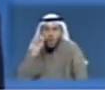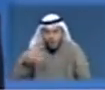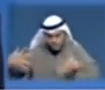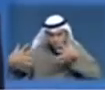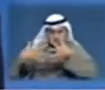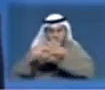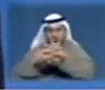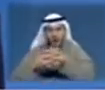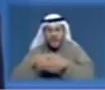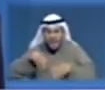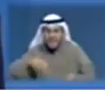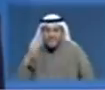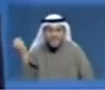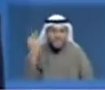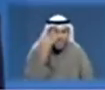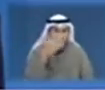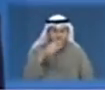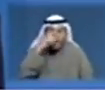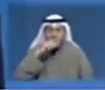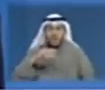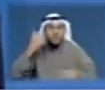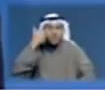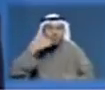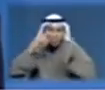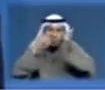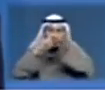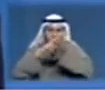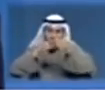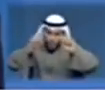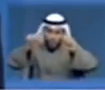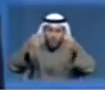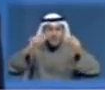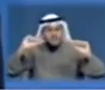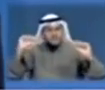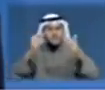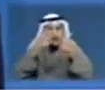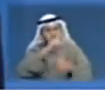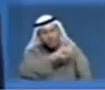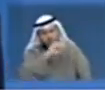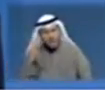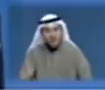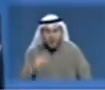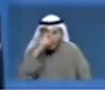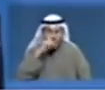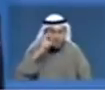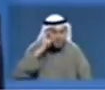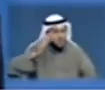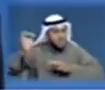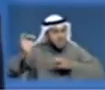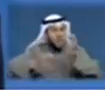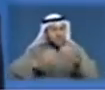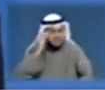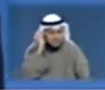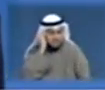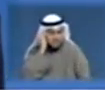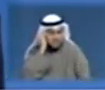لهذه الكارثة وإنهائها، والذي نأمل أن نصل بهذا الصراع إلى حل سياسي